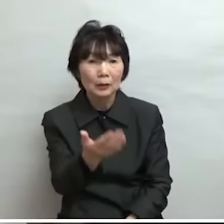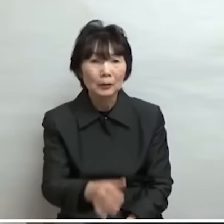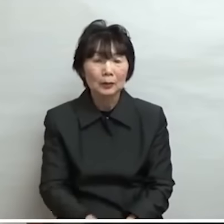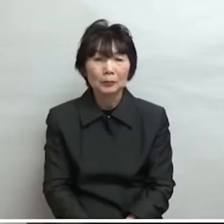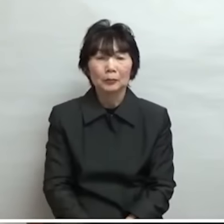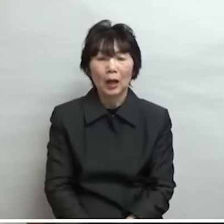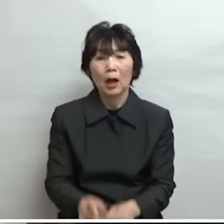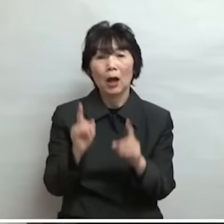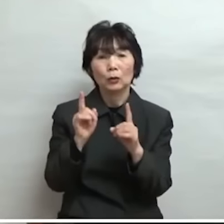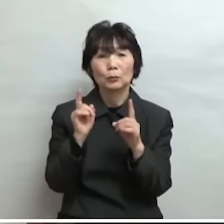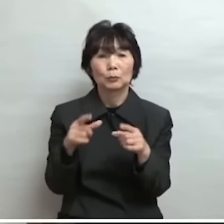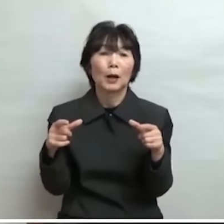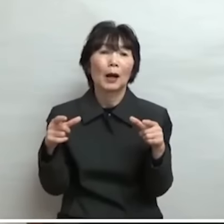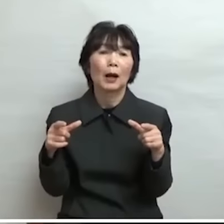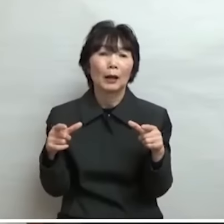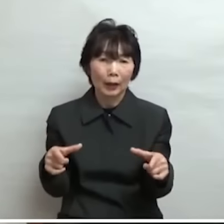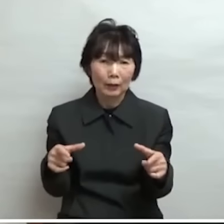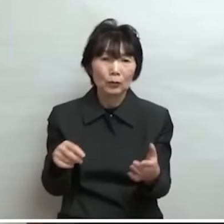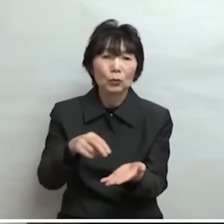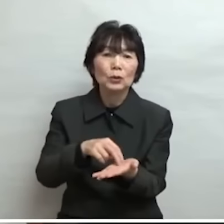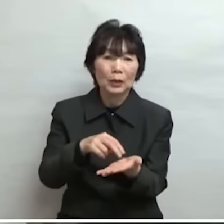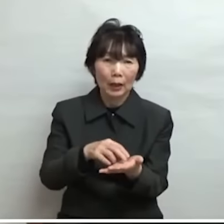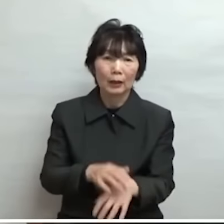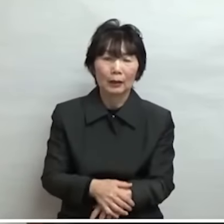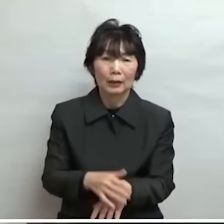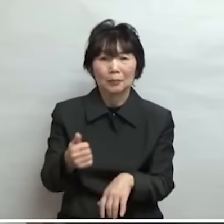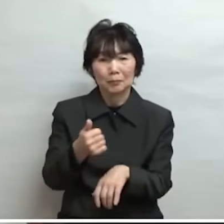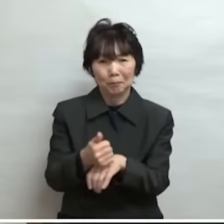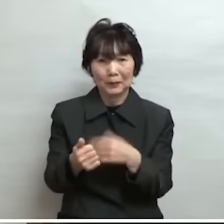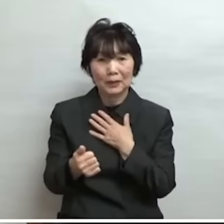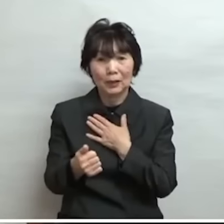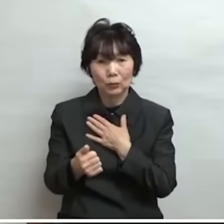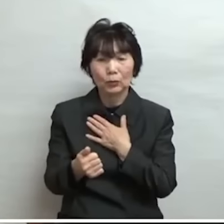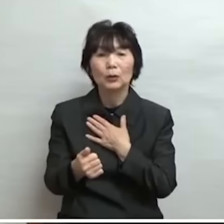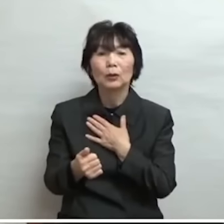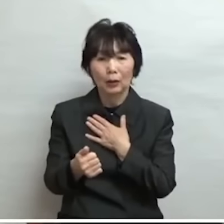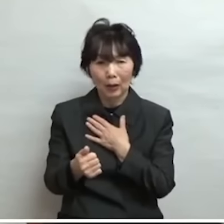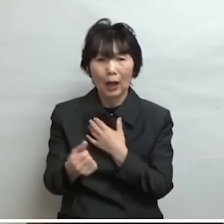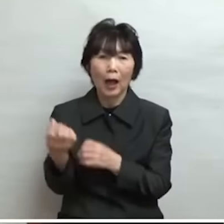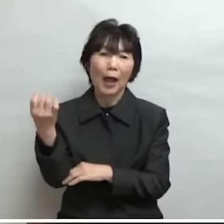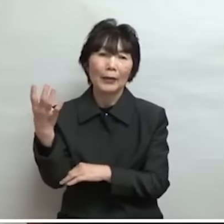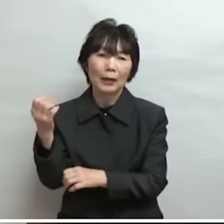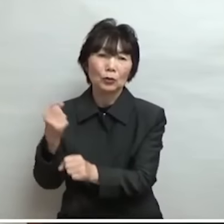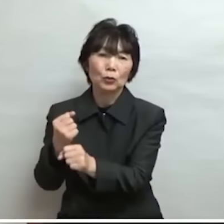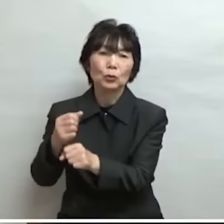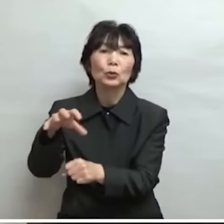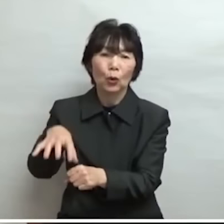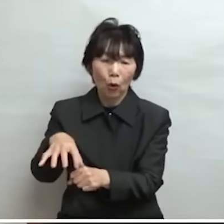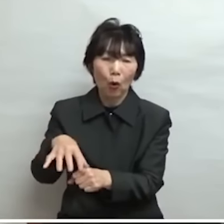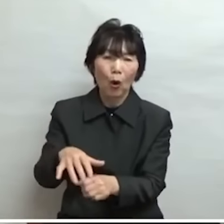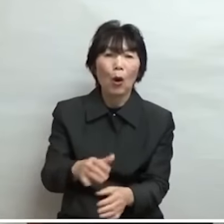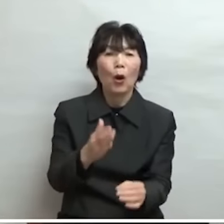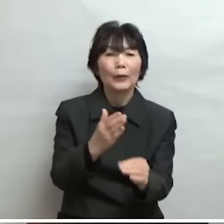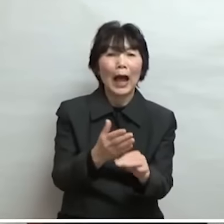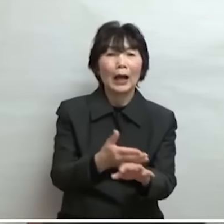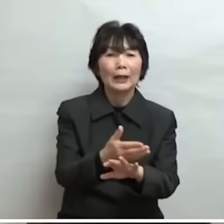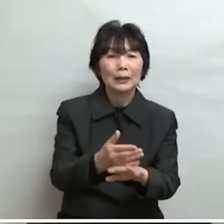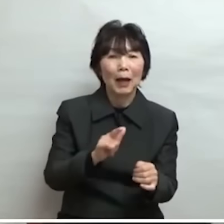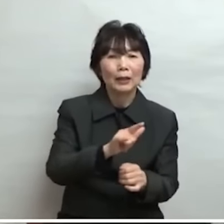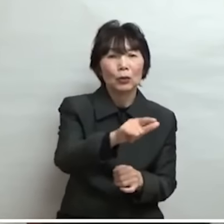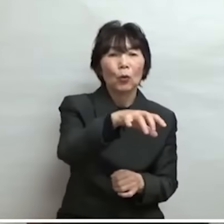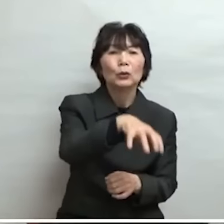群馬県としてですね、非常に知事をご存知のように発電所とか 中島飛行場とかですね、多